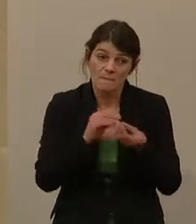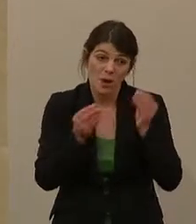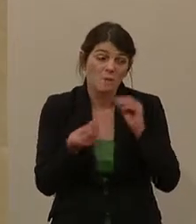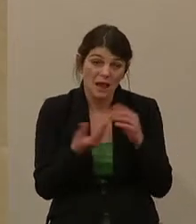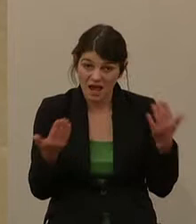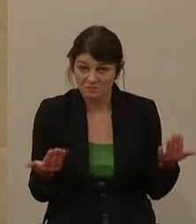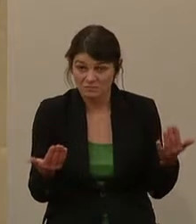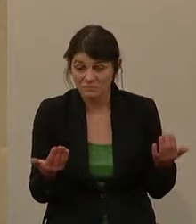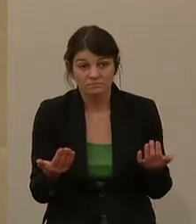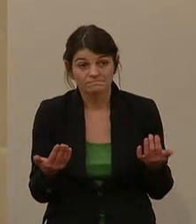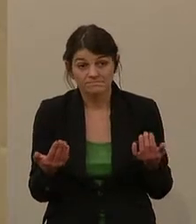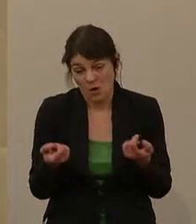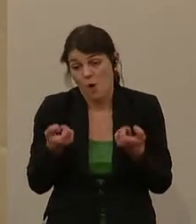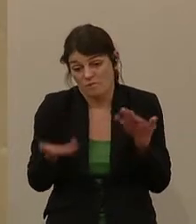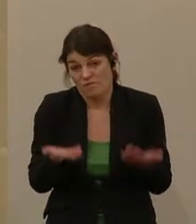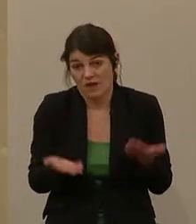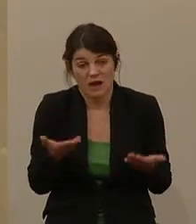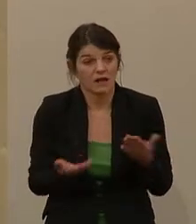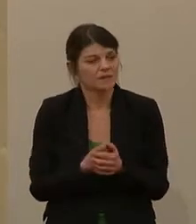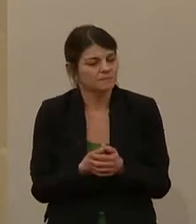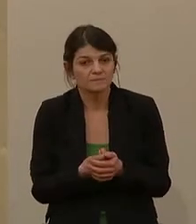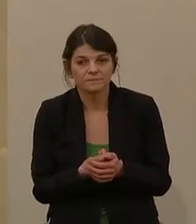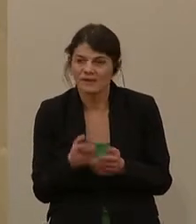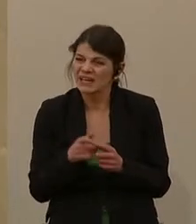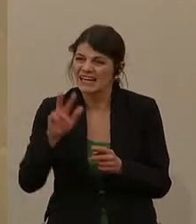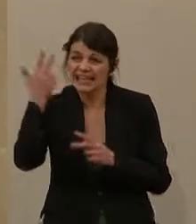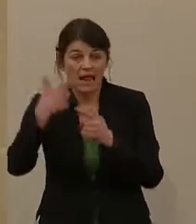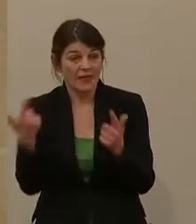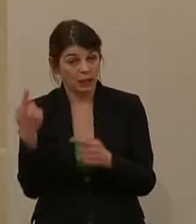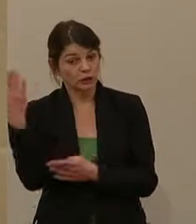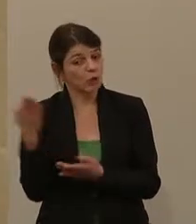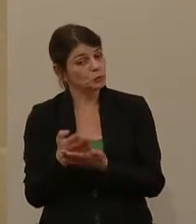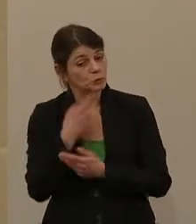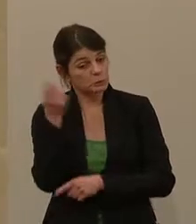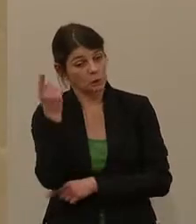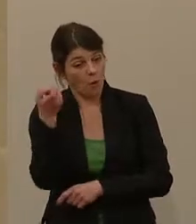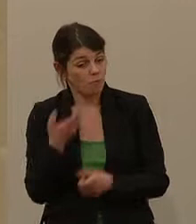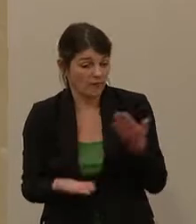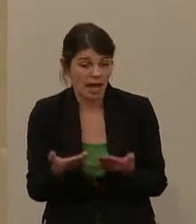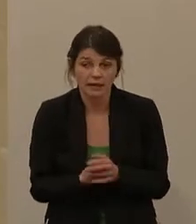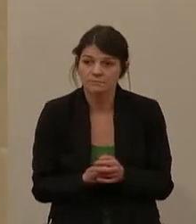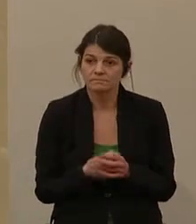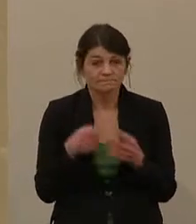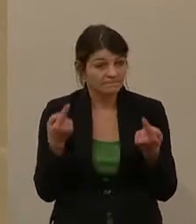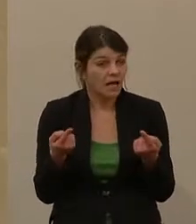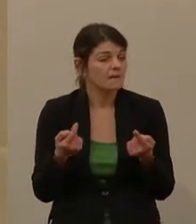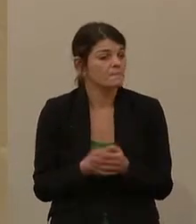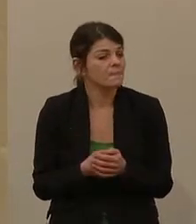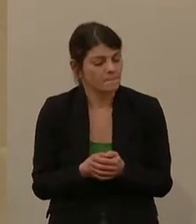Problem nach sich ziehen könnte, dass sich, und das von Drittländern auch schon angekündigt ist, sich möglicherweise aus